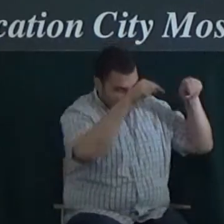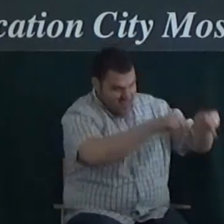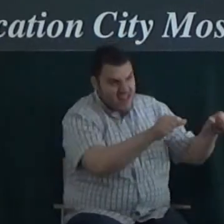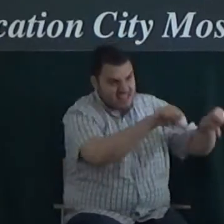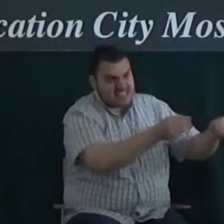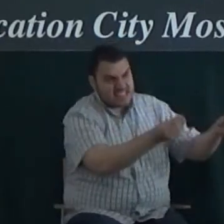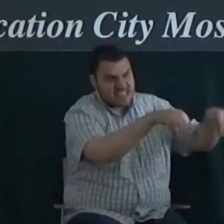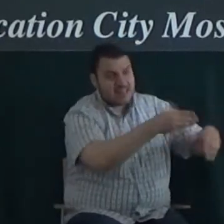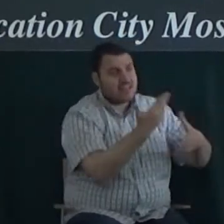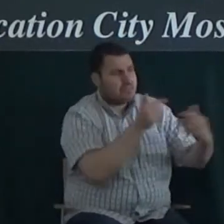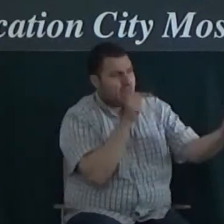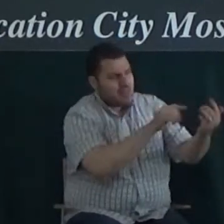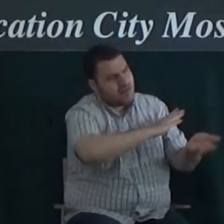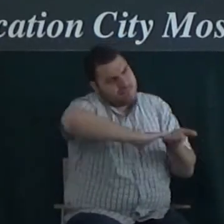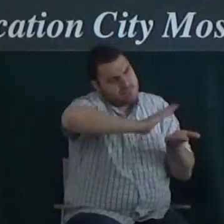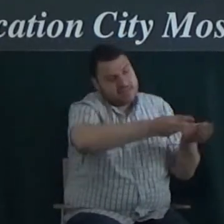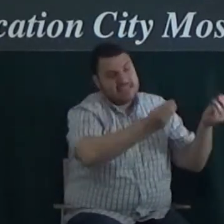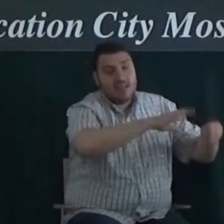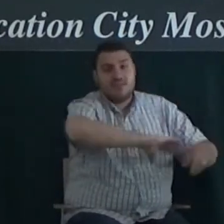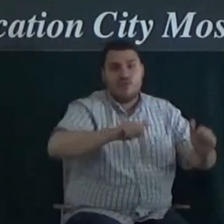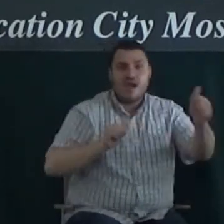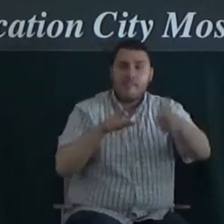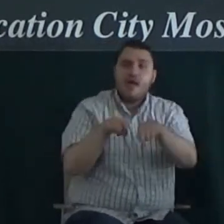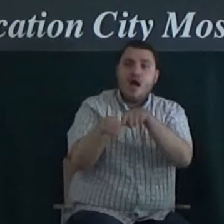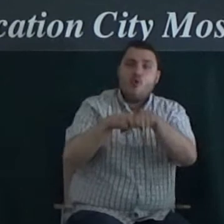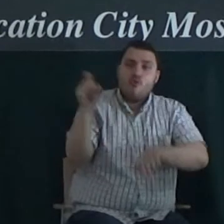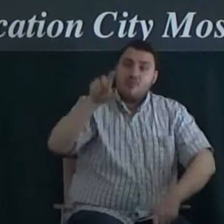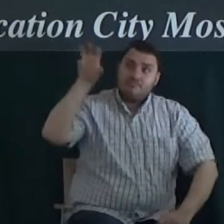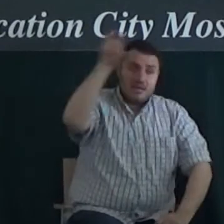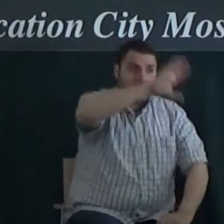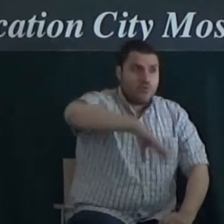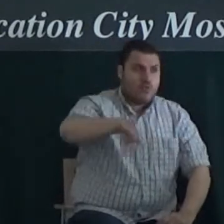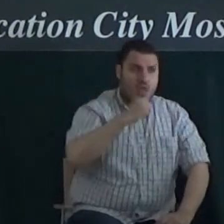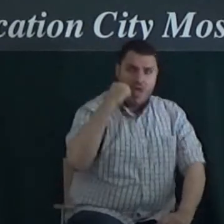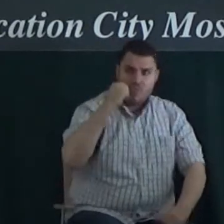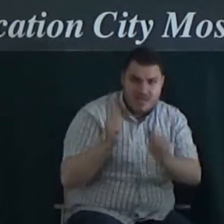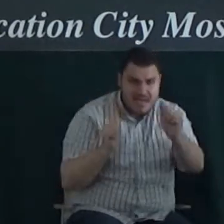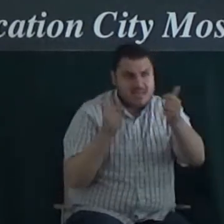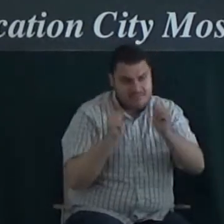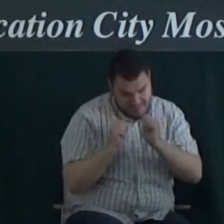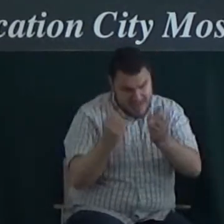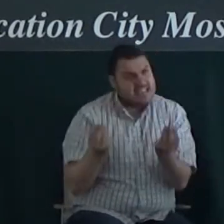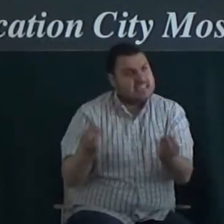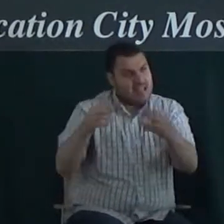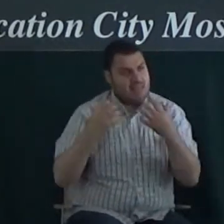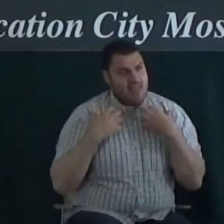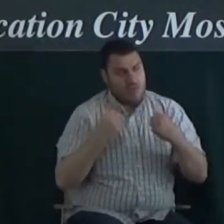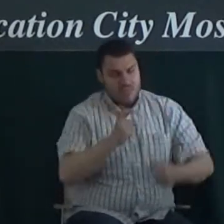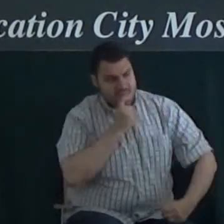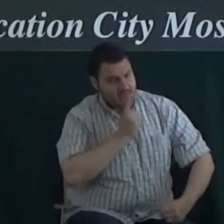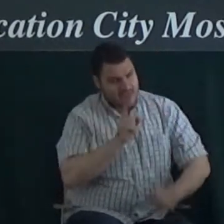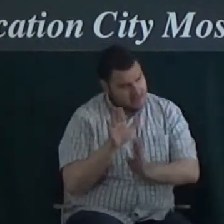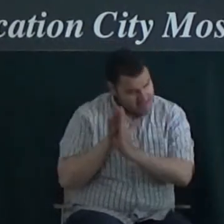الدين. اللهم انصر إخواننا المجاهدين وإخواننا المستضعفين في كل مكان يا رب العالمين. اللهم اهدِ ولاة